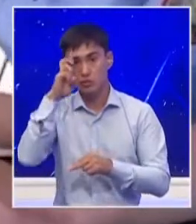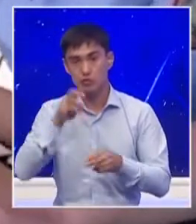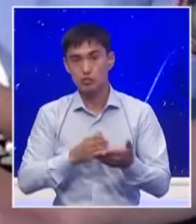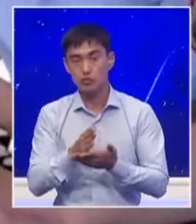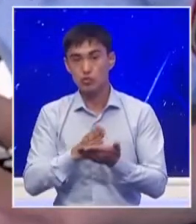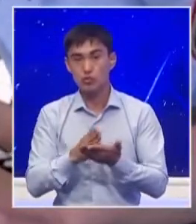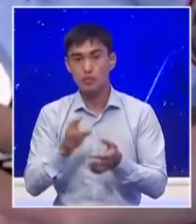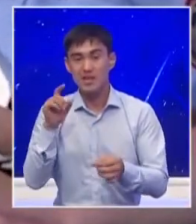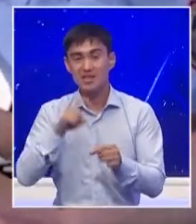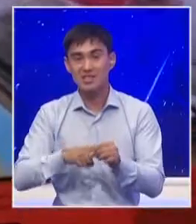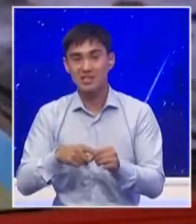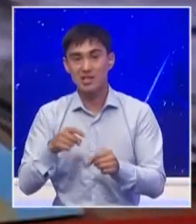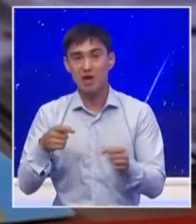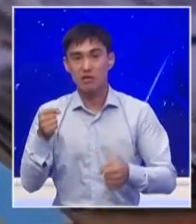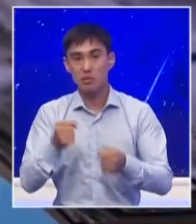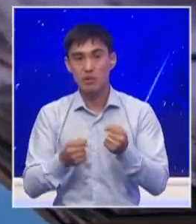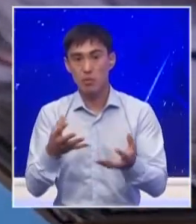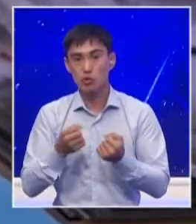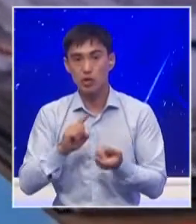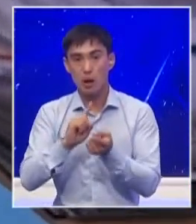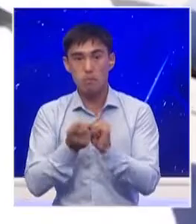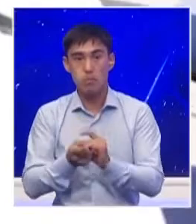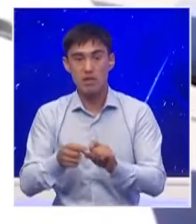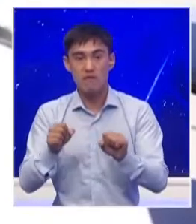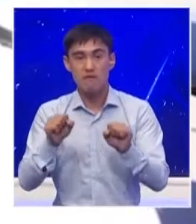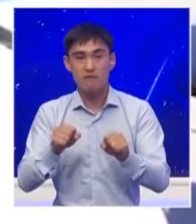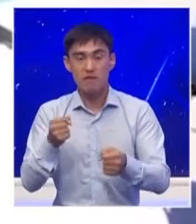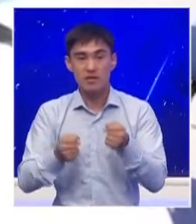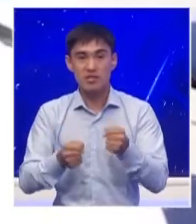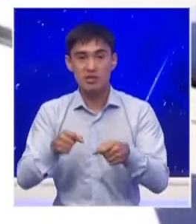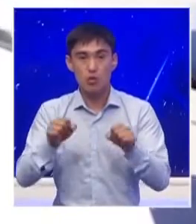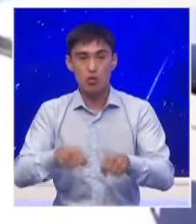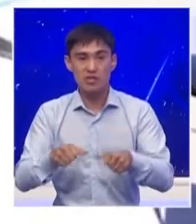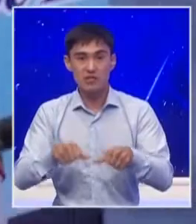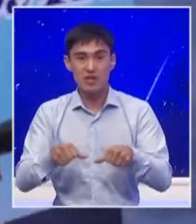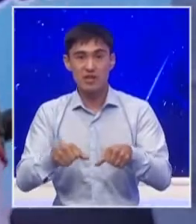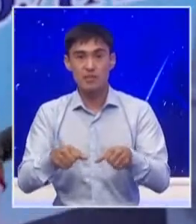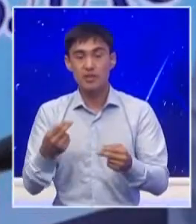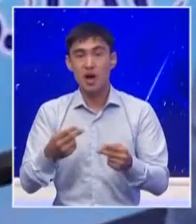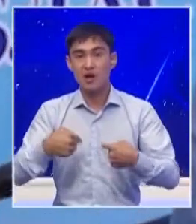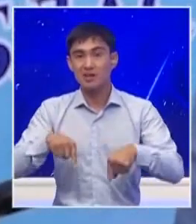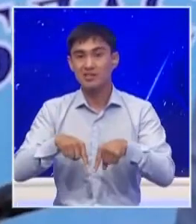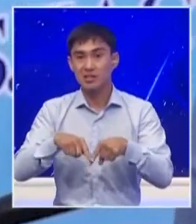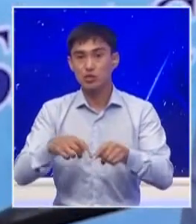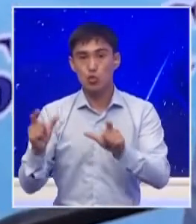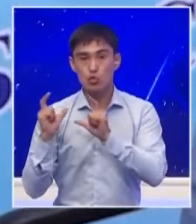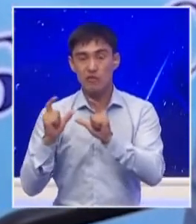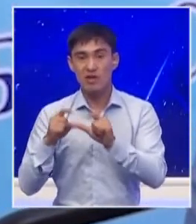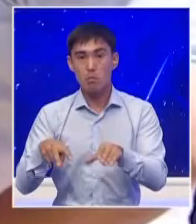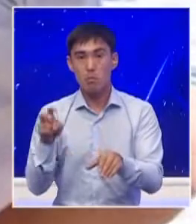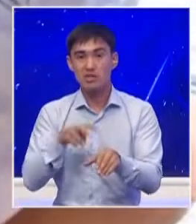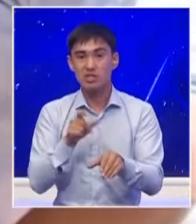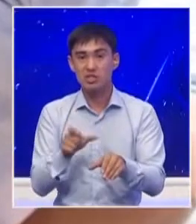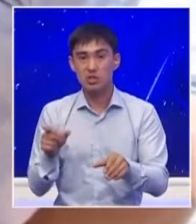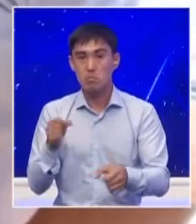служащих регистрации автомобилей получения и обмен водительских удостоверений организация грузовых или пассажирских перевозок на эти и многие